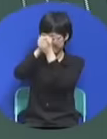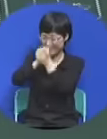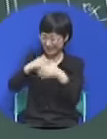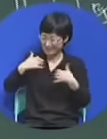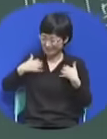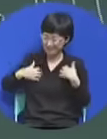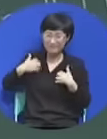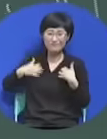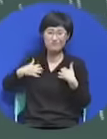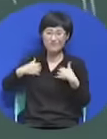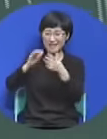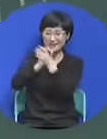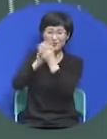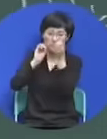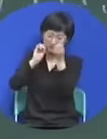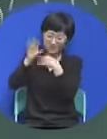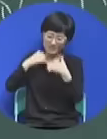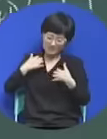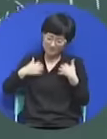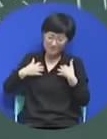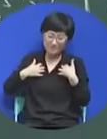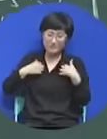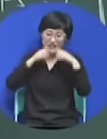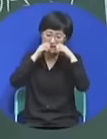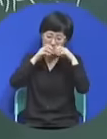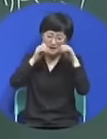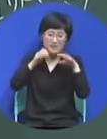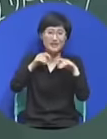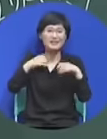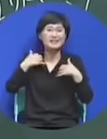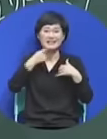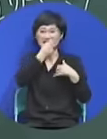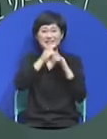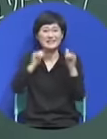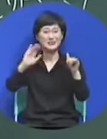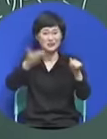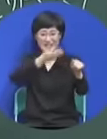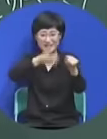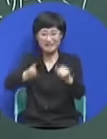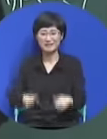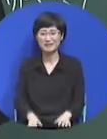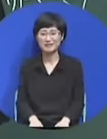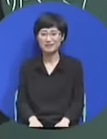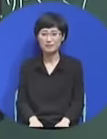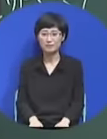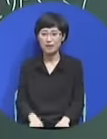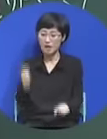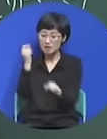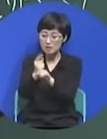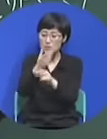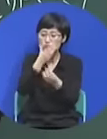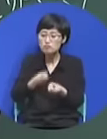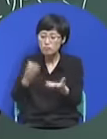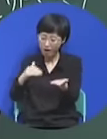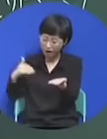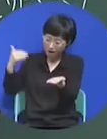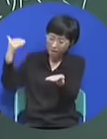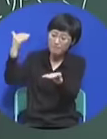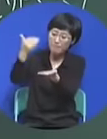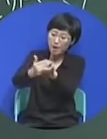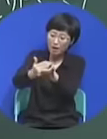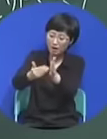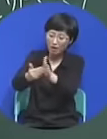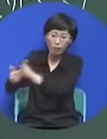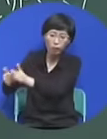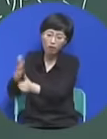觉得非常的愁闷愁苦，然后出来献礼拜的话，这也会成为一个凭据。 어떤 사람은 모든 축복 다 받았는데도 막 그저 막 원망 이런 가득 쌓이가 옵니다. 여러분 증인으로 와야 돼요.